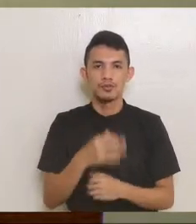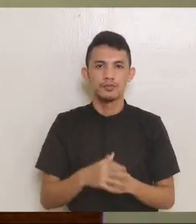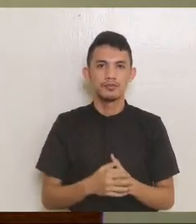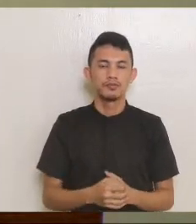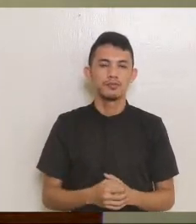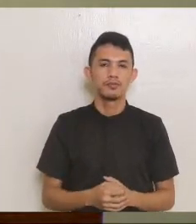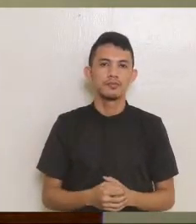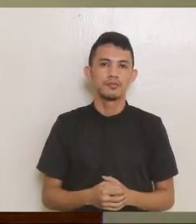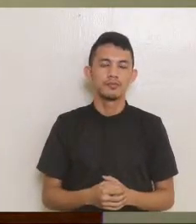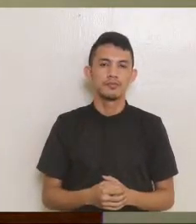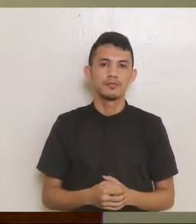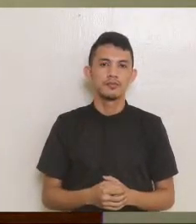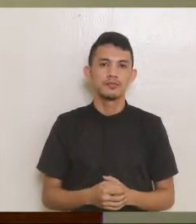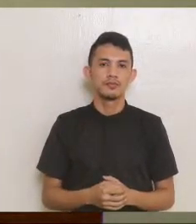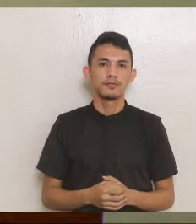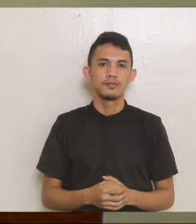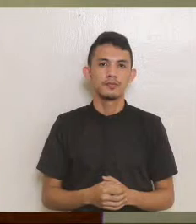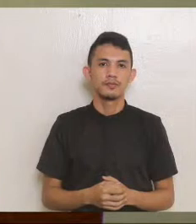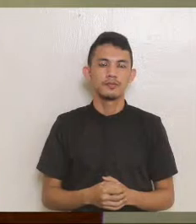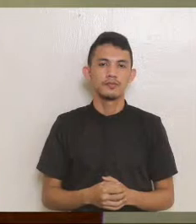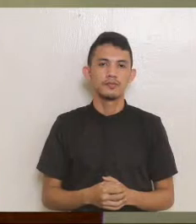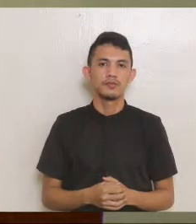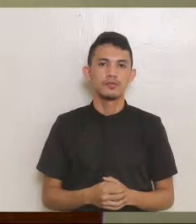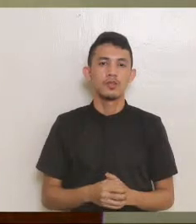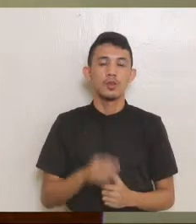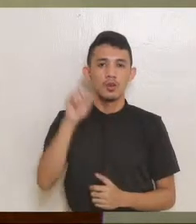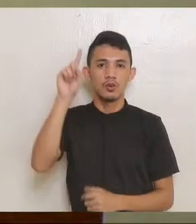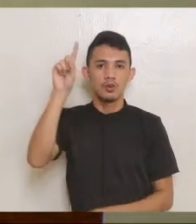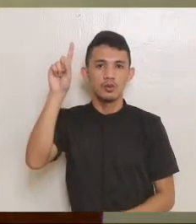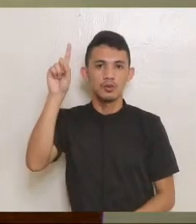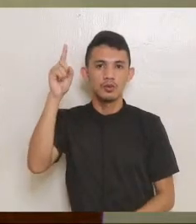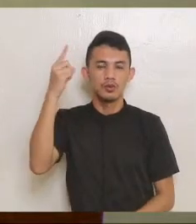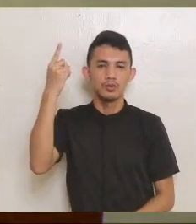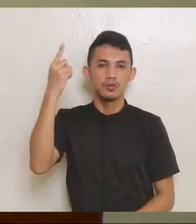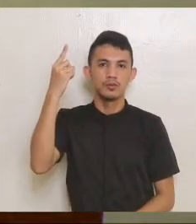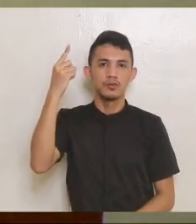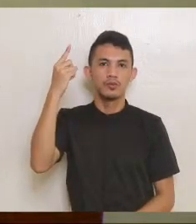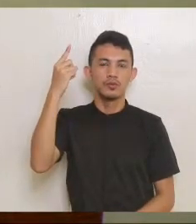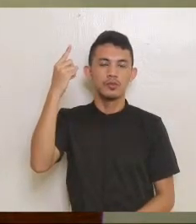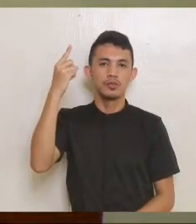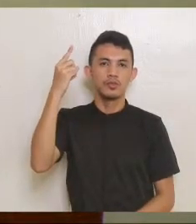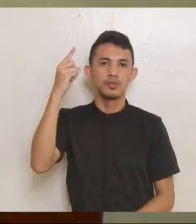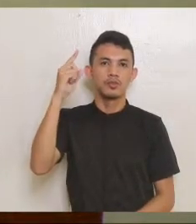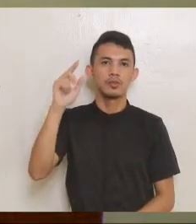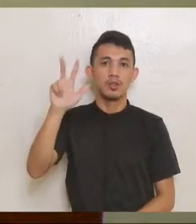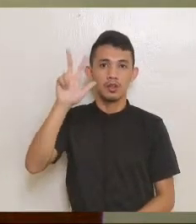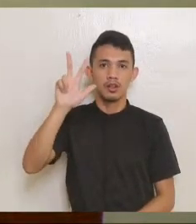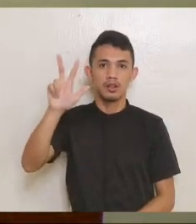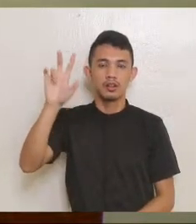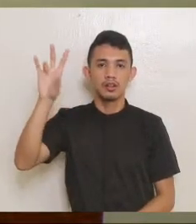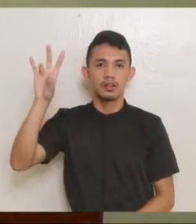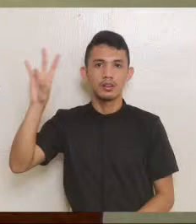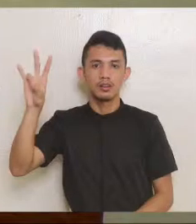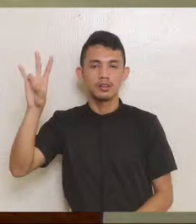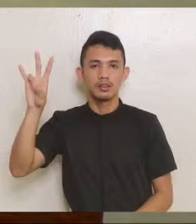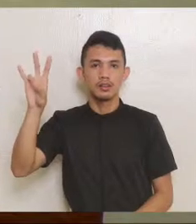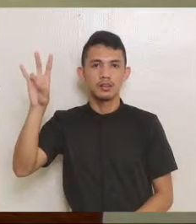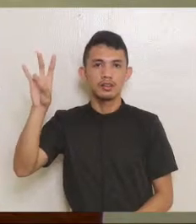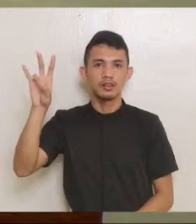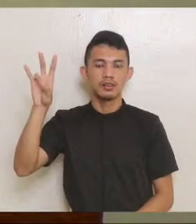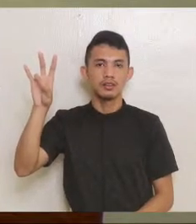report sa survey nga only 37% ra ang mga Katoliko ang